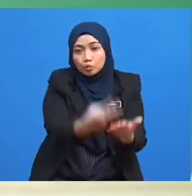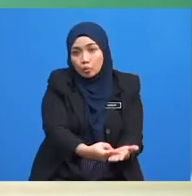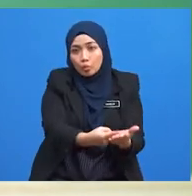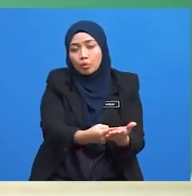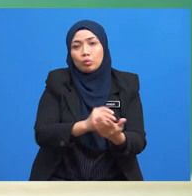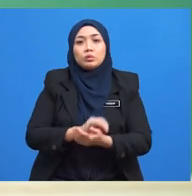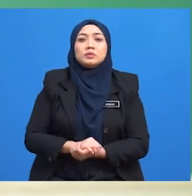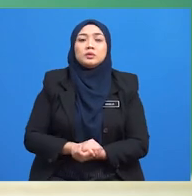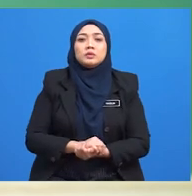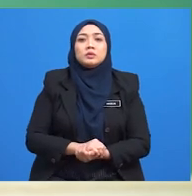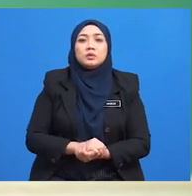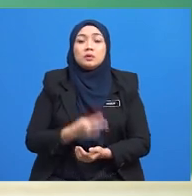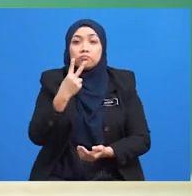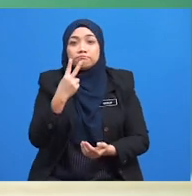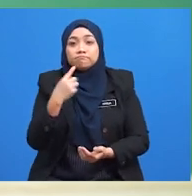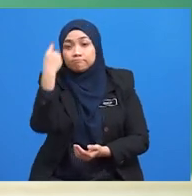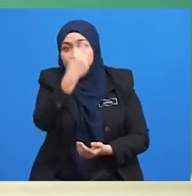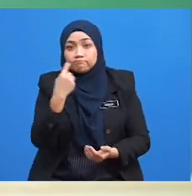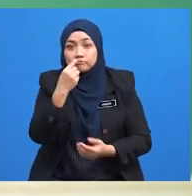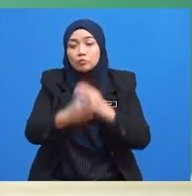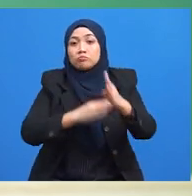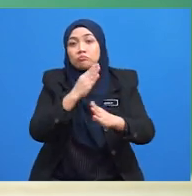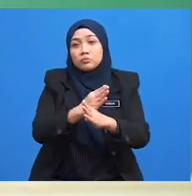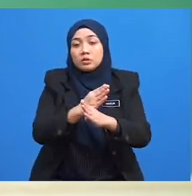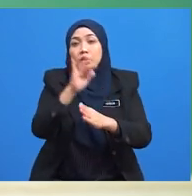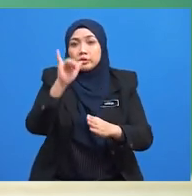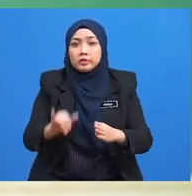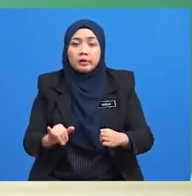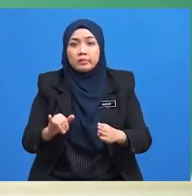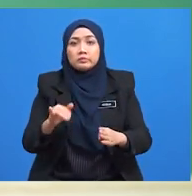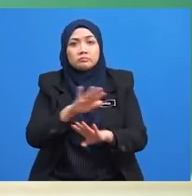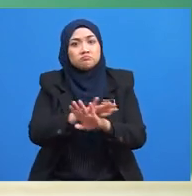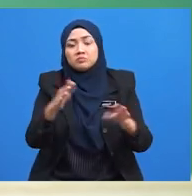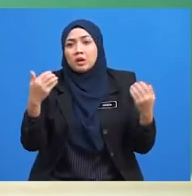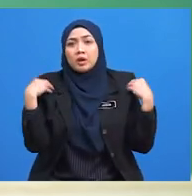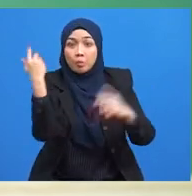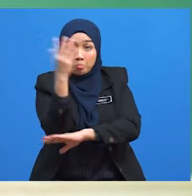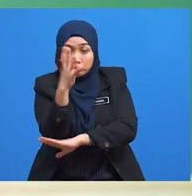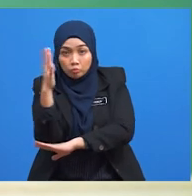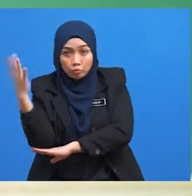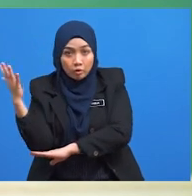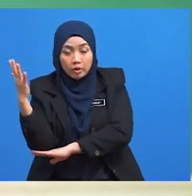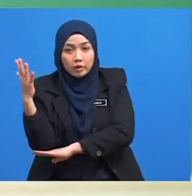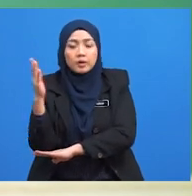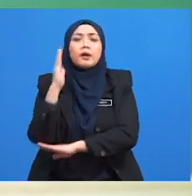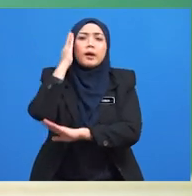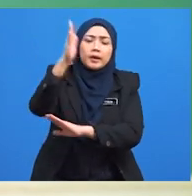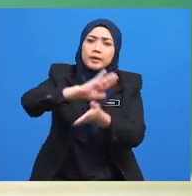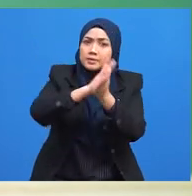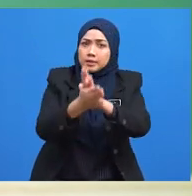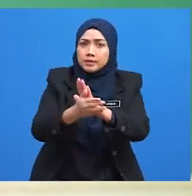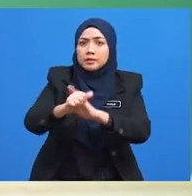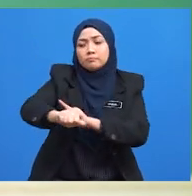atas permukaan tanah yang gondol tanpa disekat oleh tumbuhan akan menyebabkan berlakunya